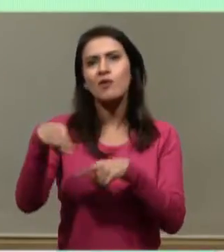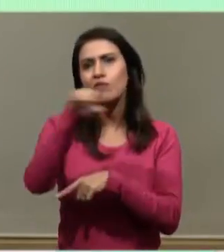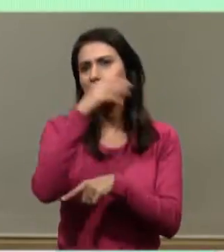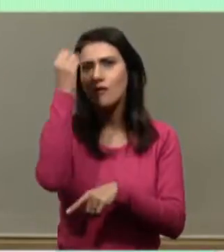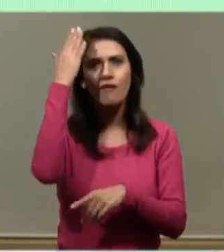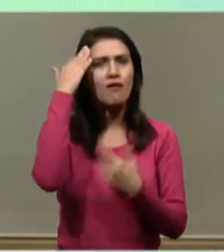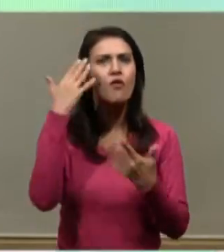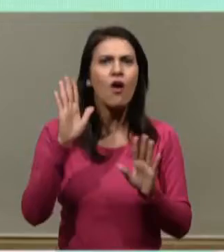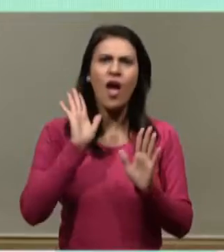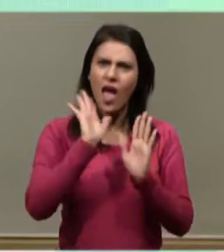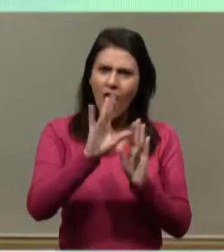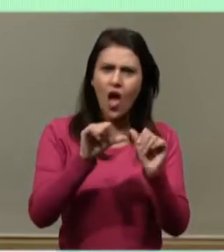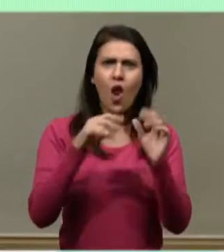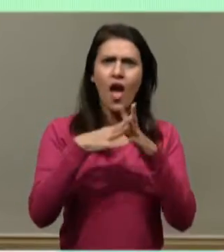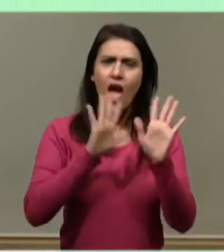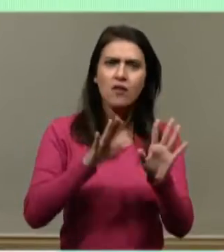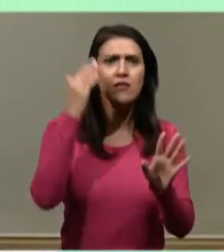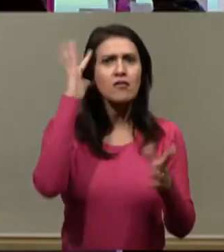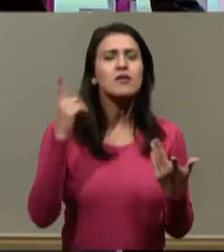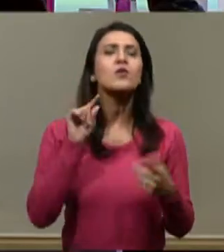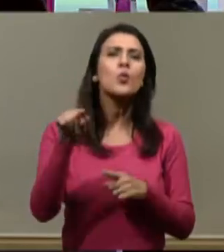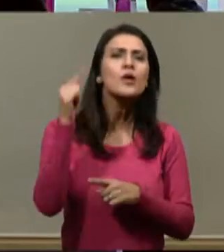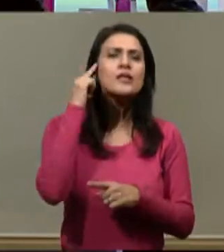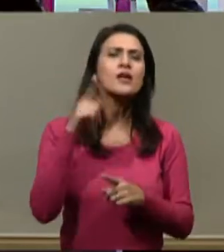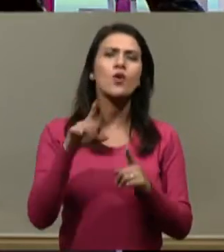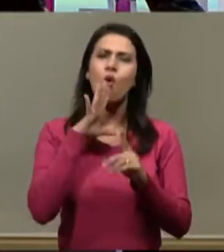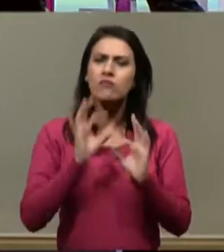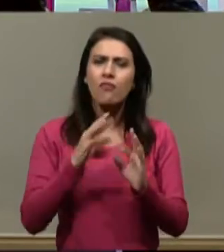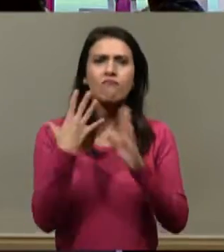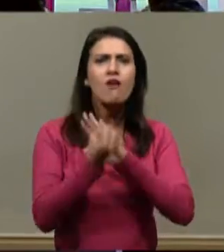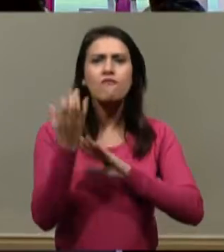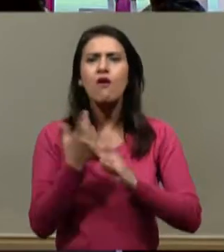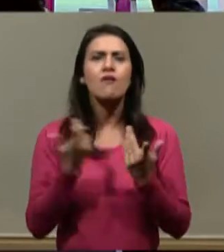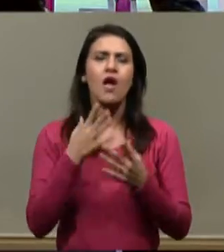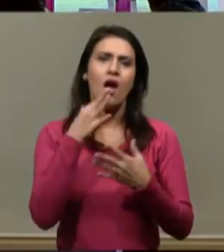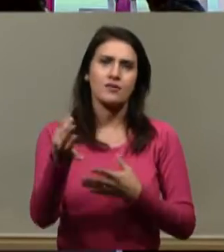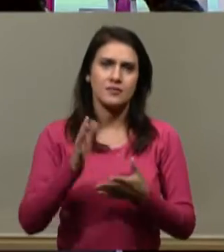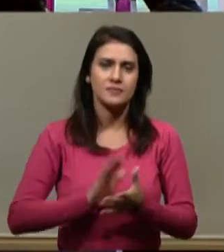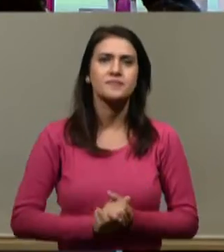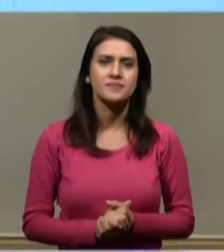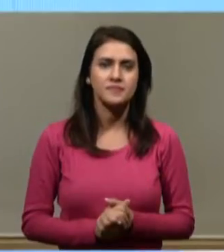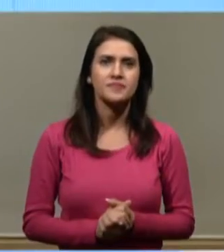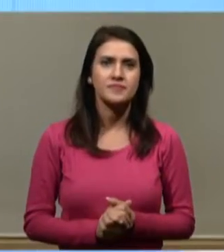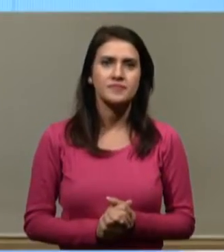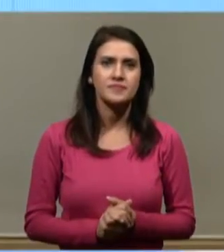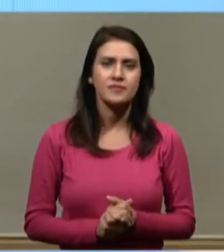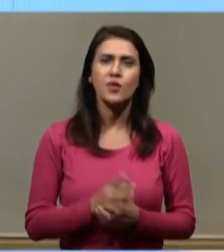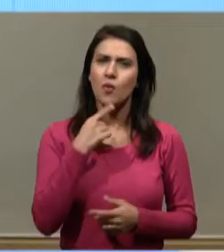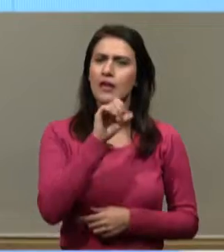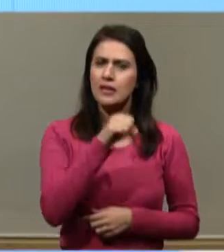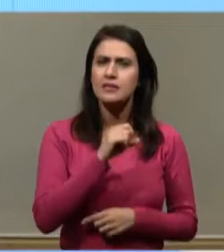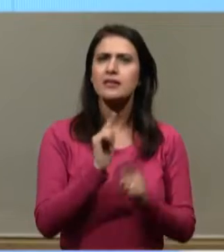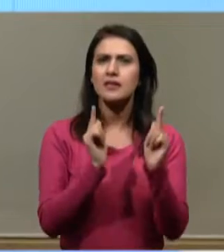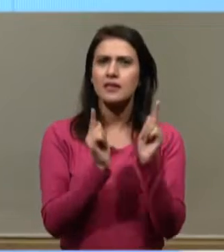ये दिव्यांग वर्ग है। ज़रा बताइए क्या सिचुएशन आपने ज़मीन पर पाई? Sure, thank you. So, a little bit